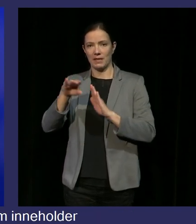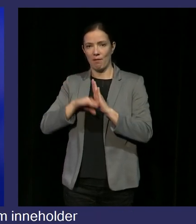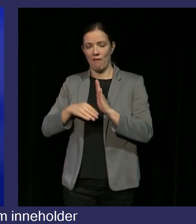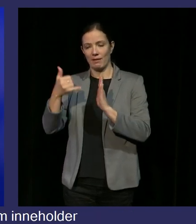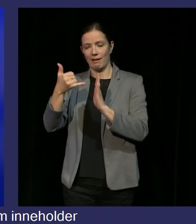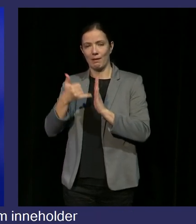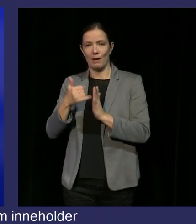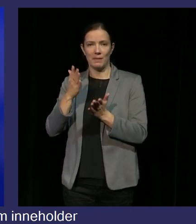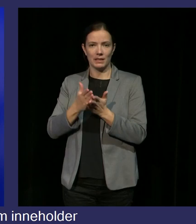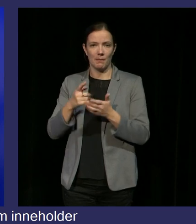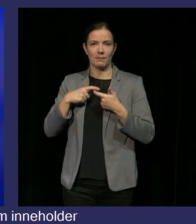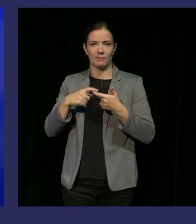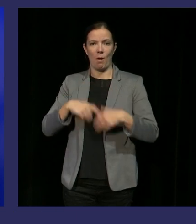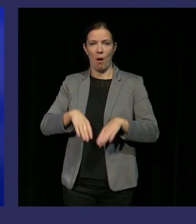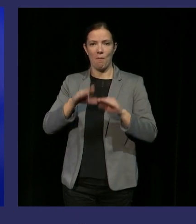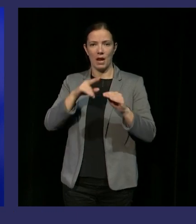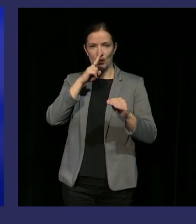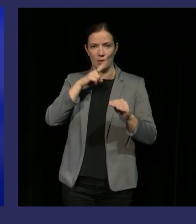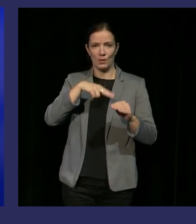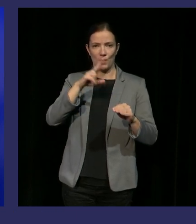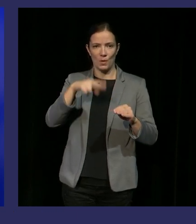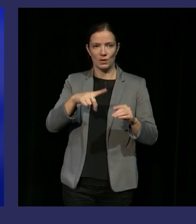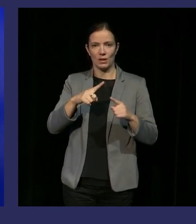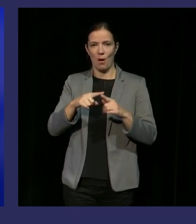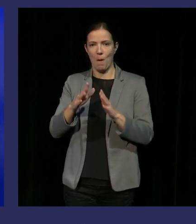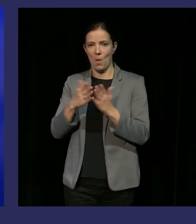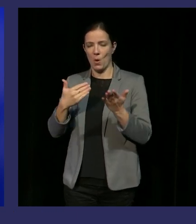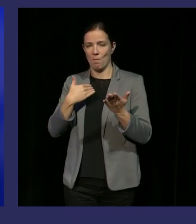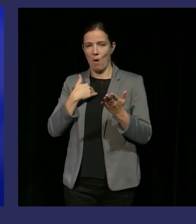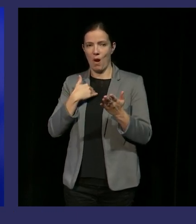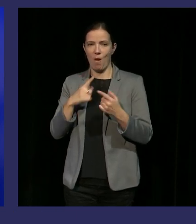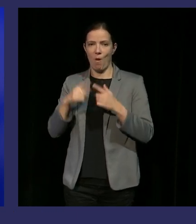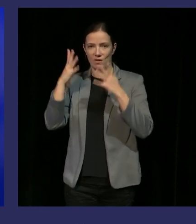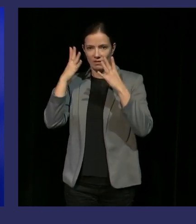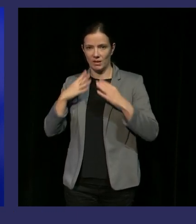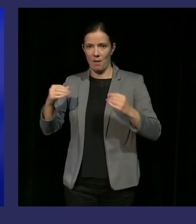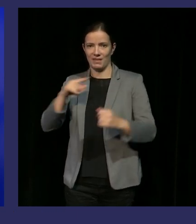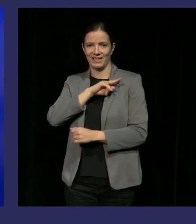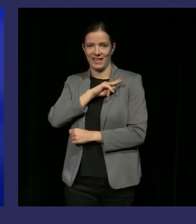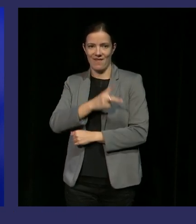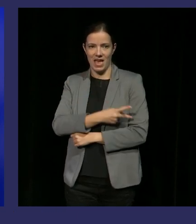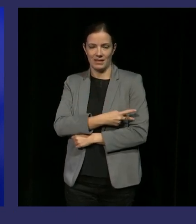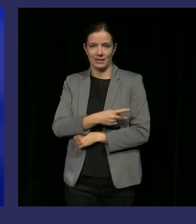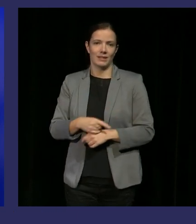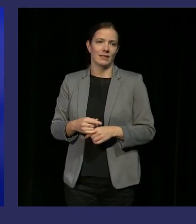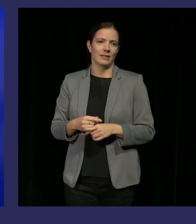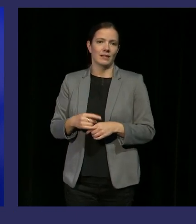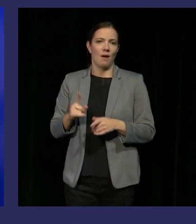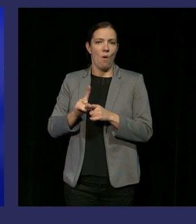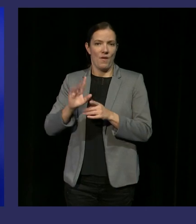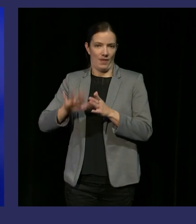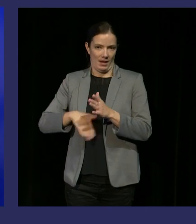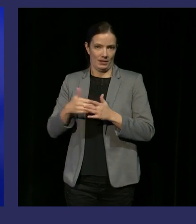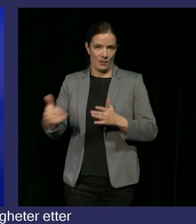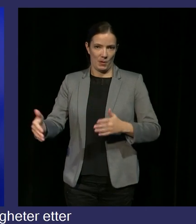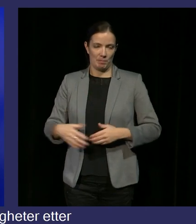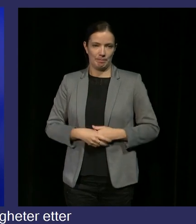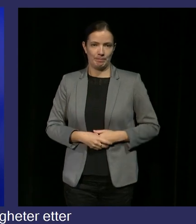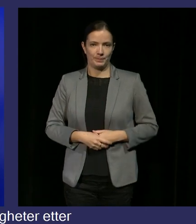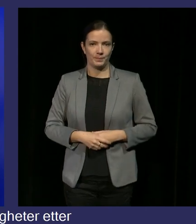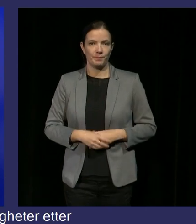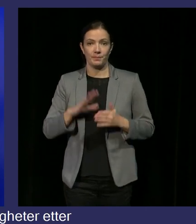inneholder bestemmelser om opplæring på nynorsk og bokmål, og på samisk, kvensk og tegnspråk.